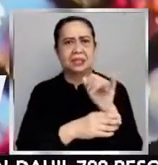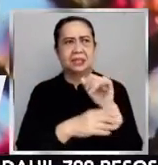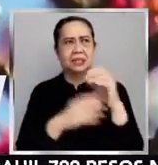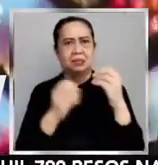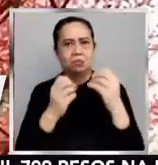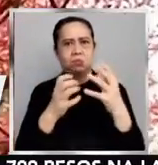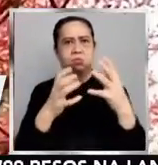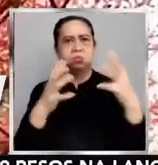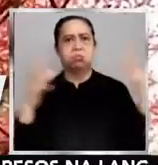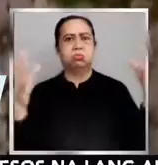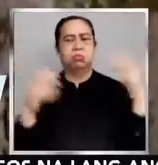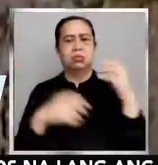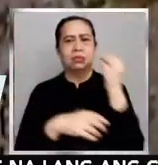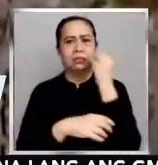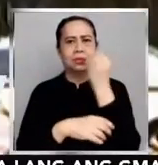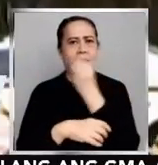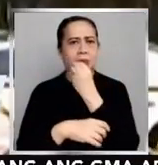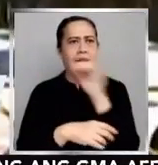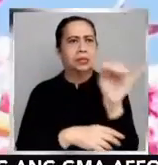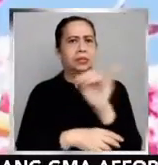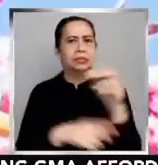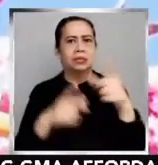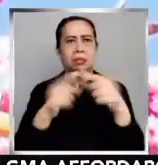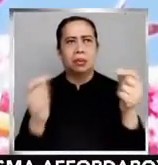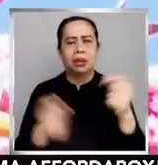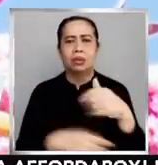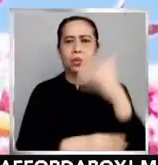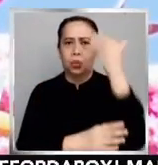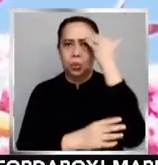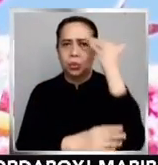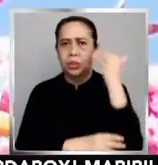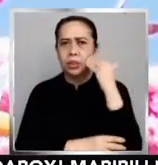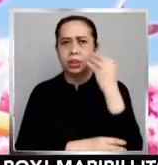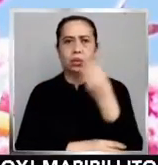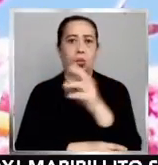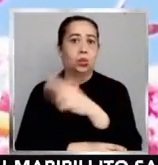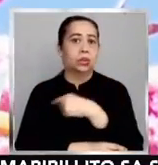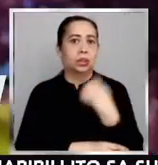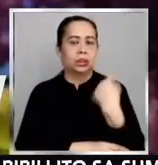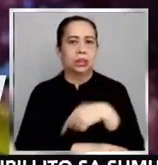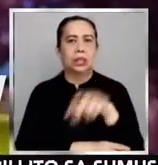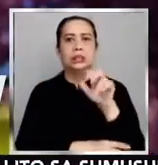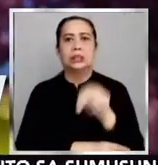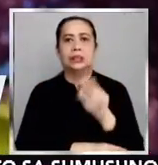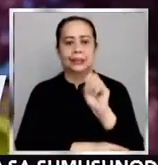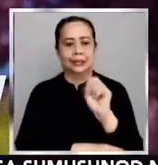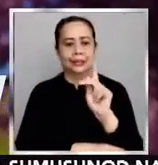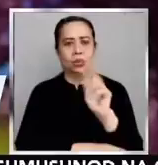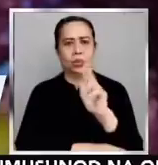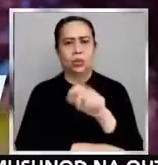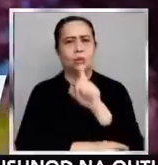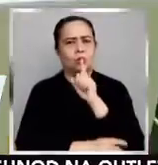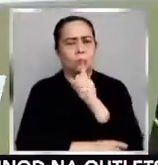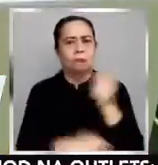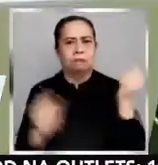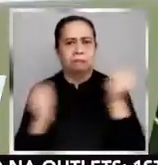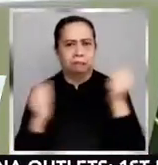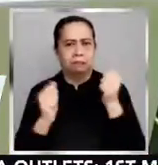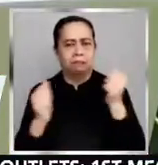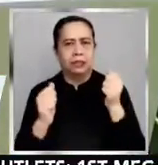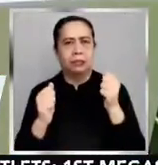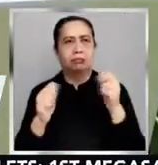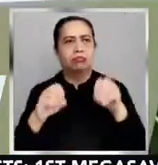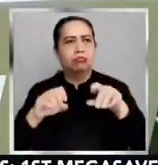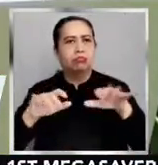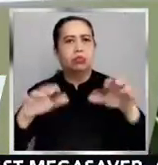flowering kumpara sa Japan, sa Korea or sa China. Kailangan ng sakura ng talagang malamig para mag-bloom ng marami. And I don't